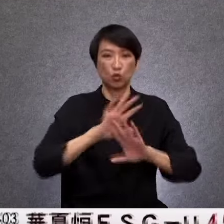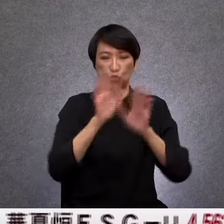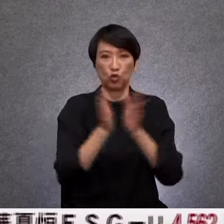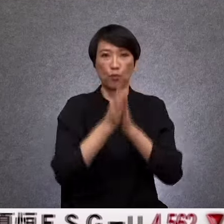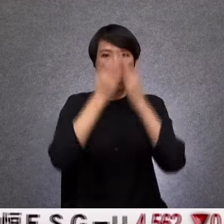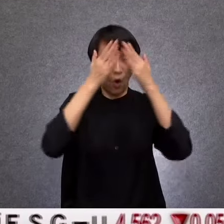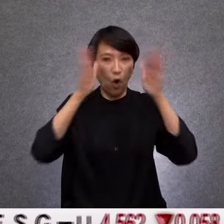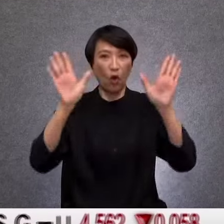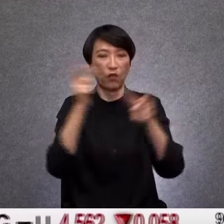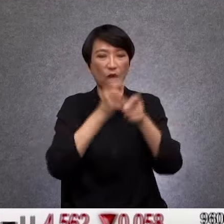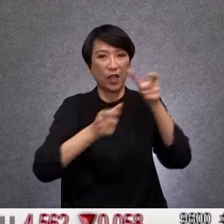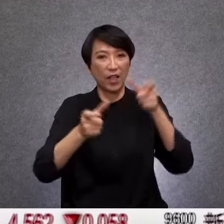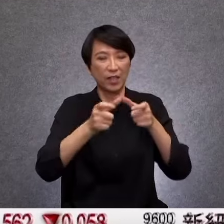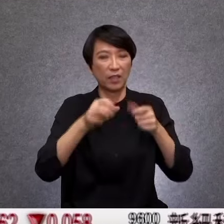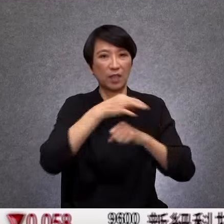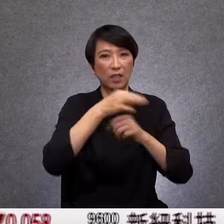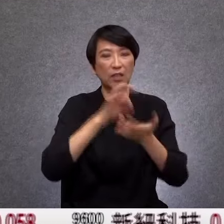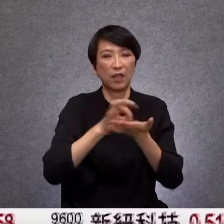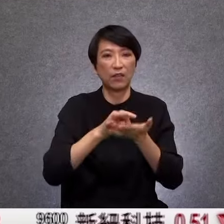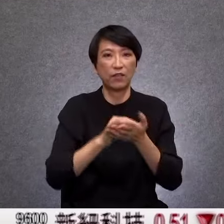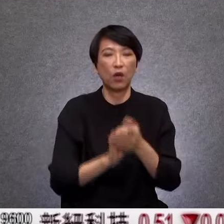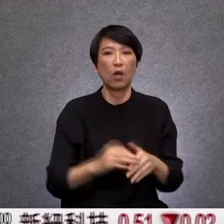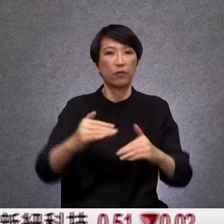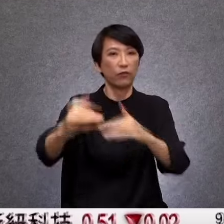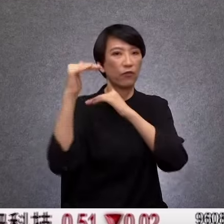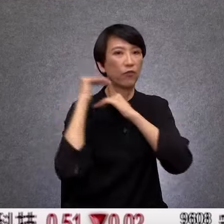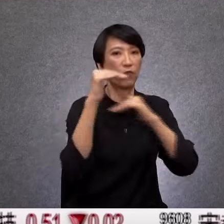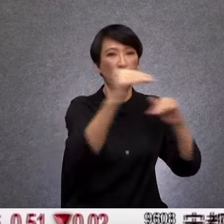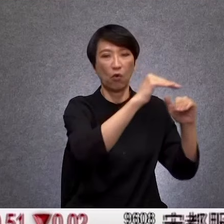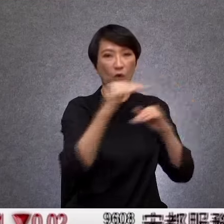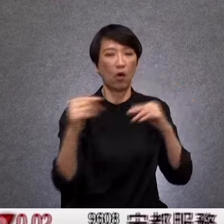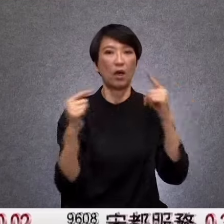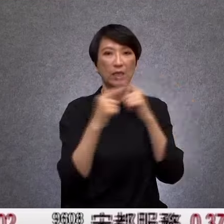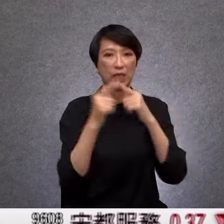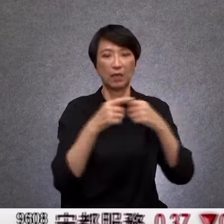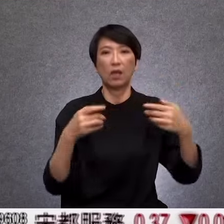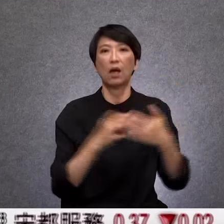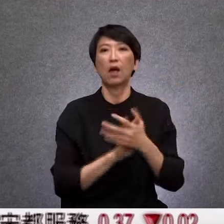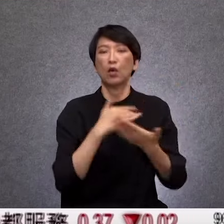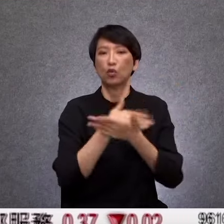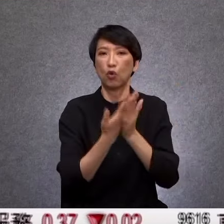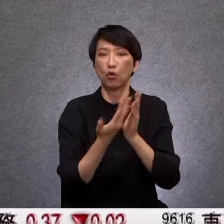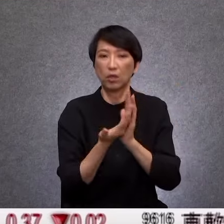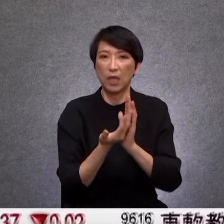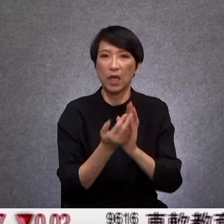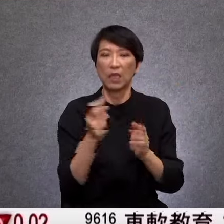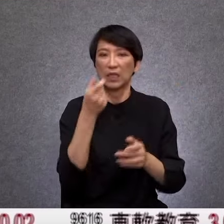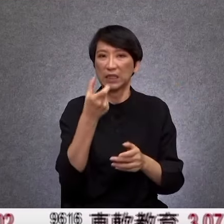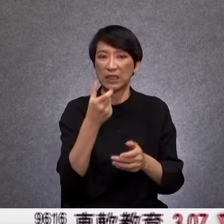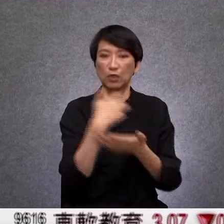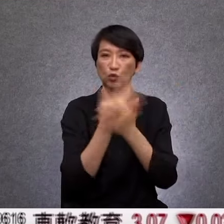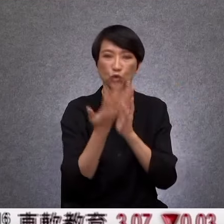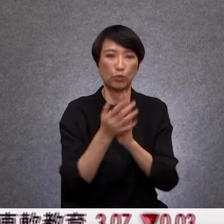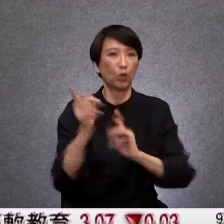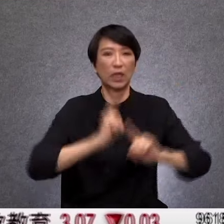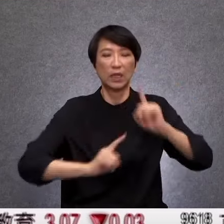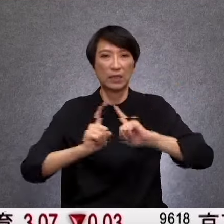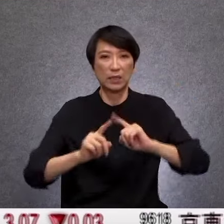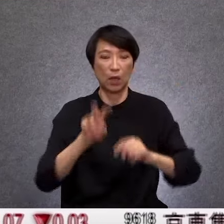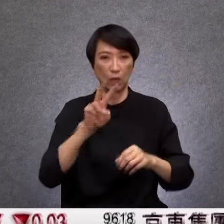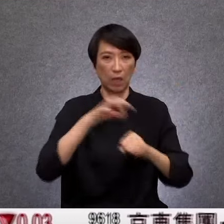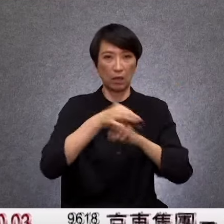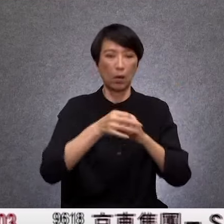香港係一個細小全開放經濟體，資金、人員、貨物自由流動。所以咧，我考慮我哋個經